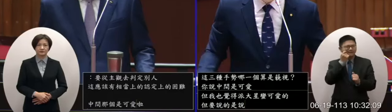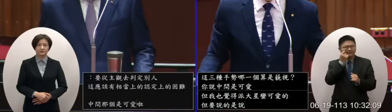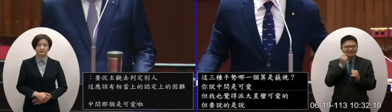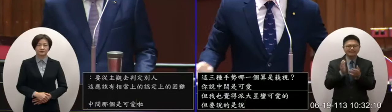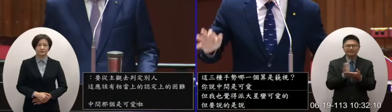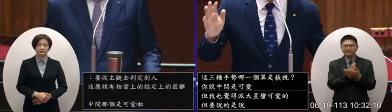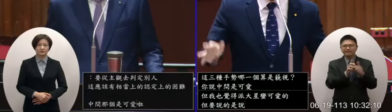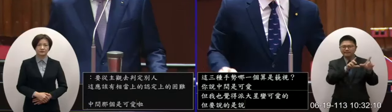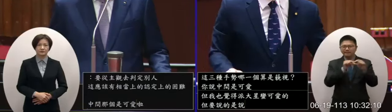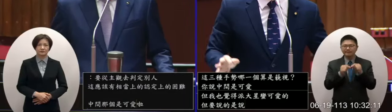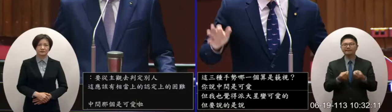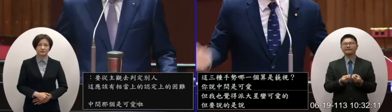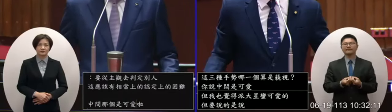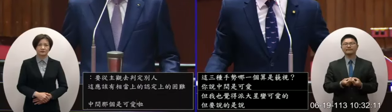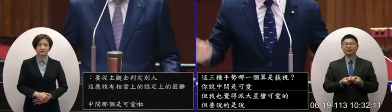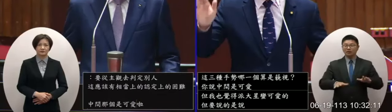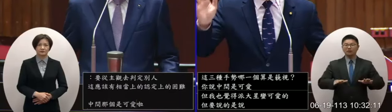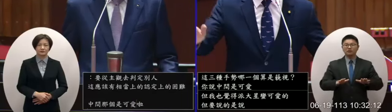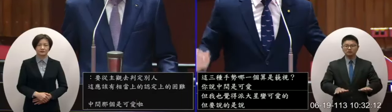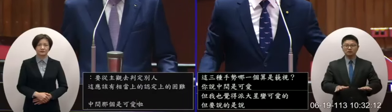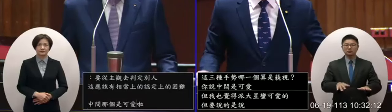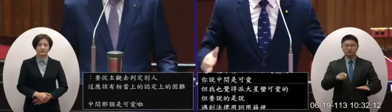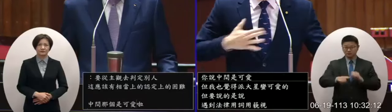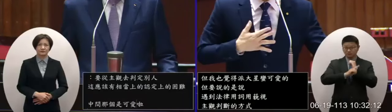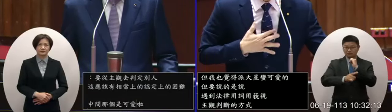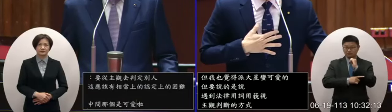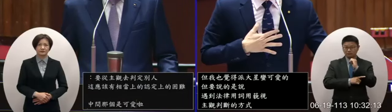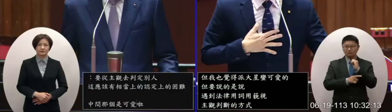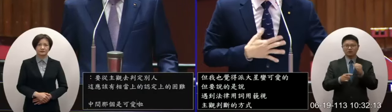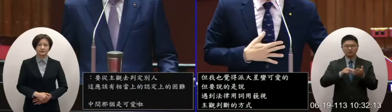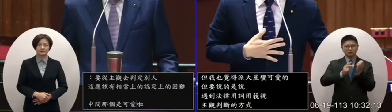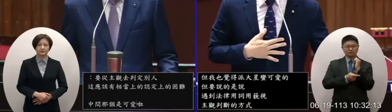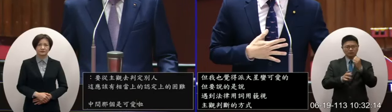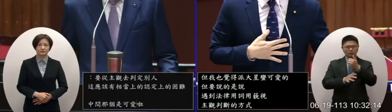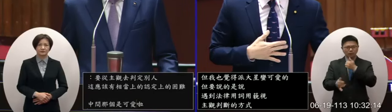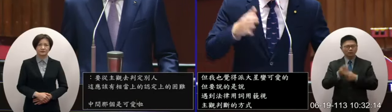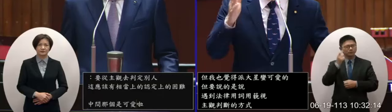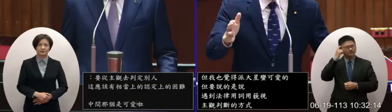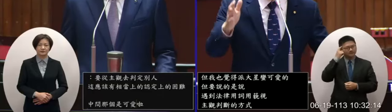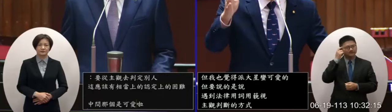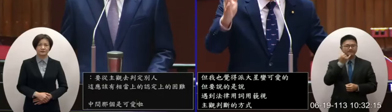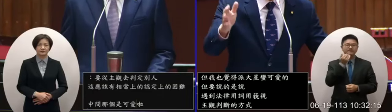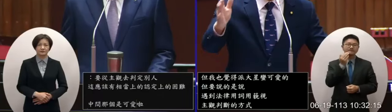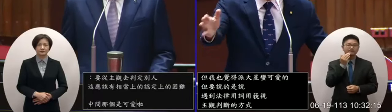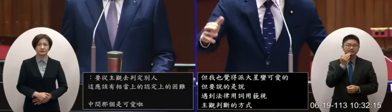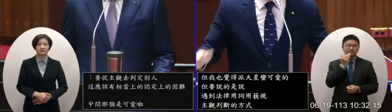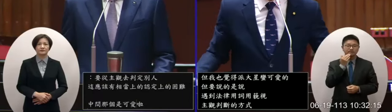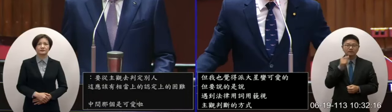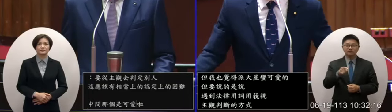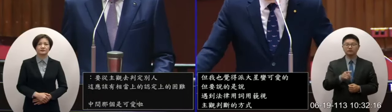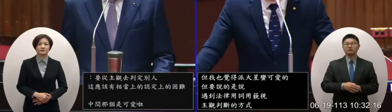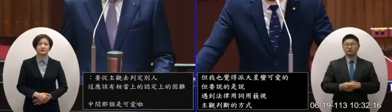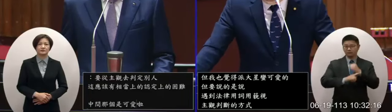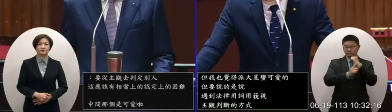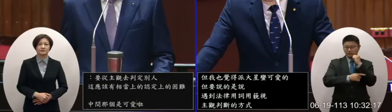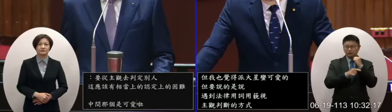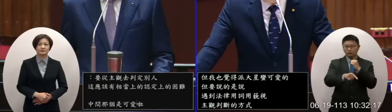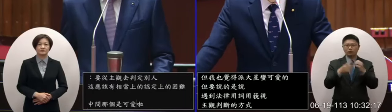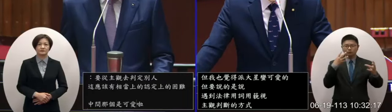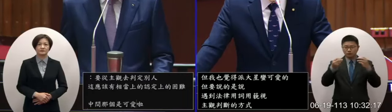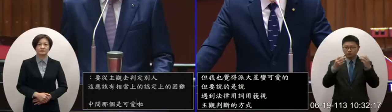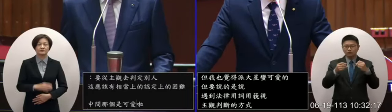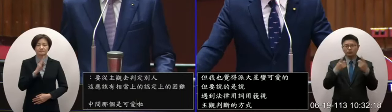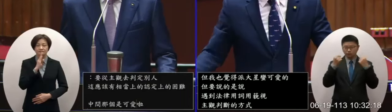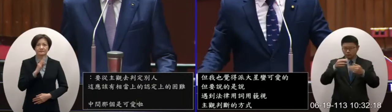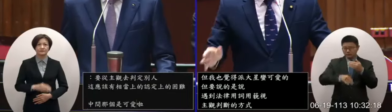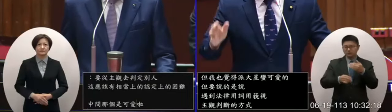从。所以呢，就是今天我们认为这部法律作为立法委员，我觉得很遗憾的违反了法律明确性的原则。您同意吗？ 同